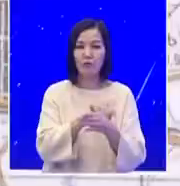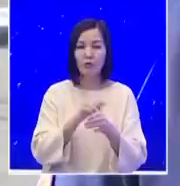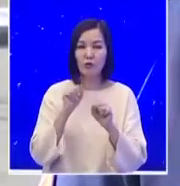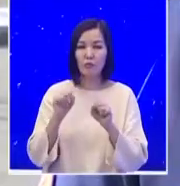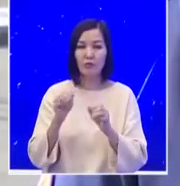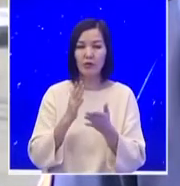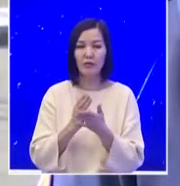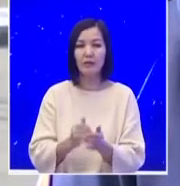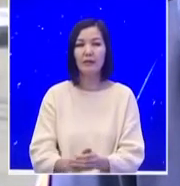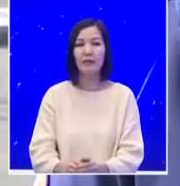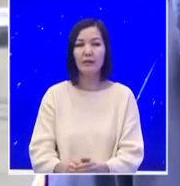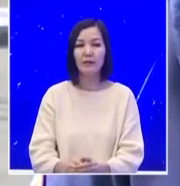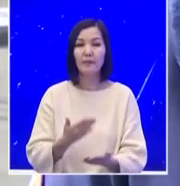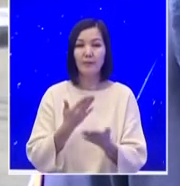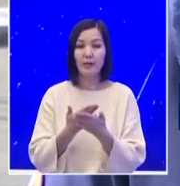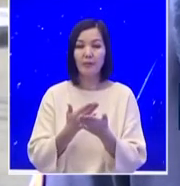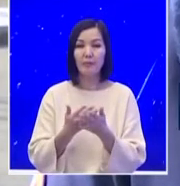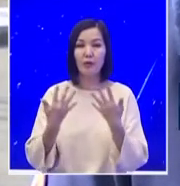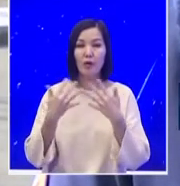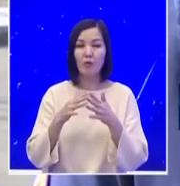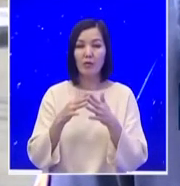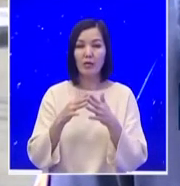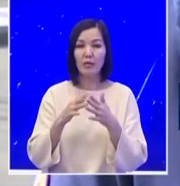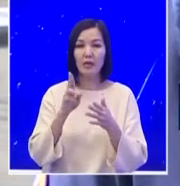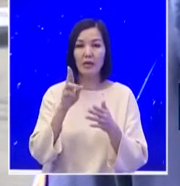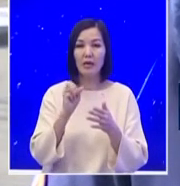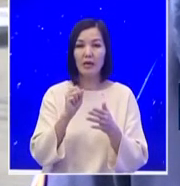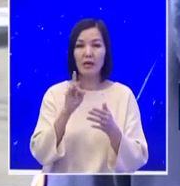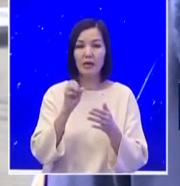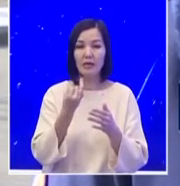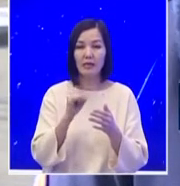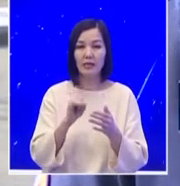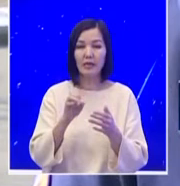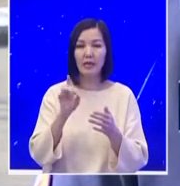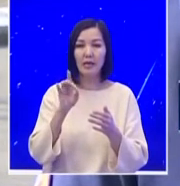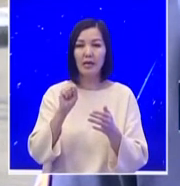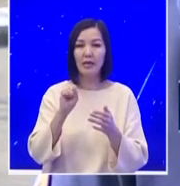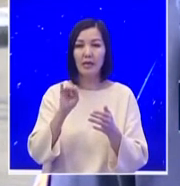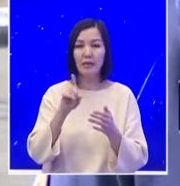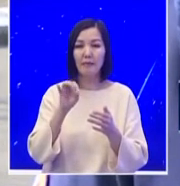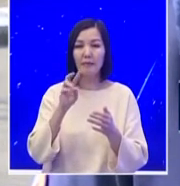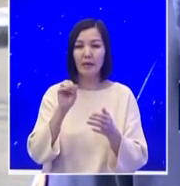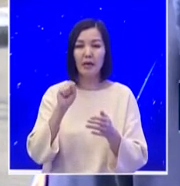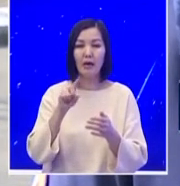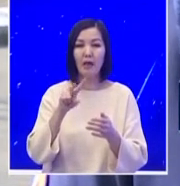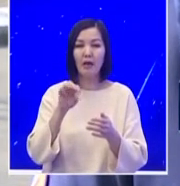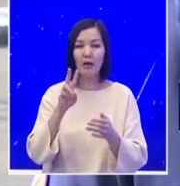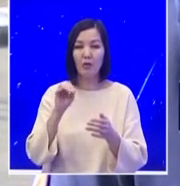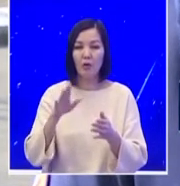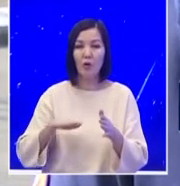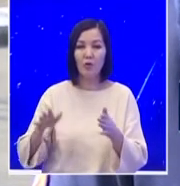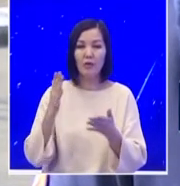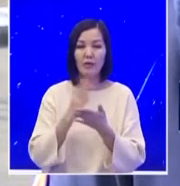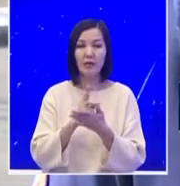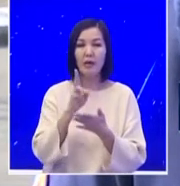жатыр. Егер де жергілікті ауылдарды алсақ, ол Қарасай ауданда Райымбек ауылымыз бар. Алакүлде ол